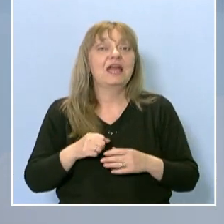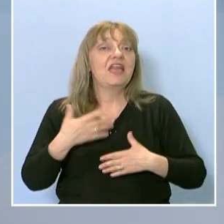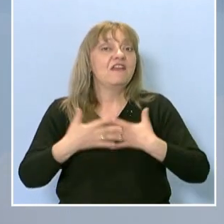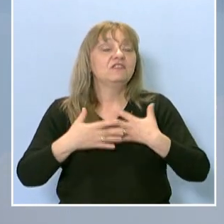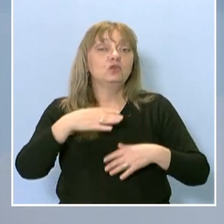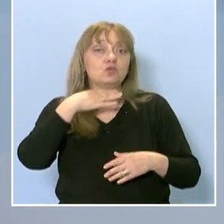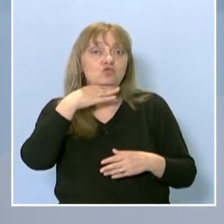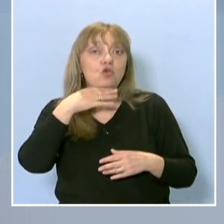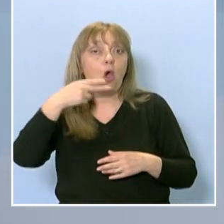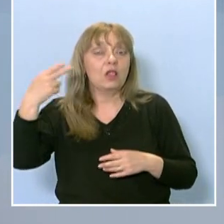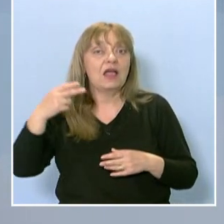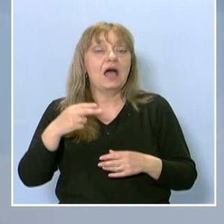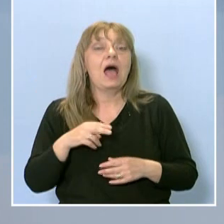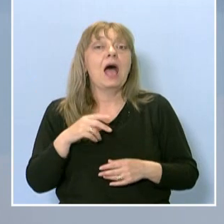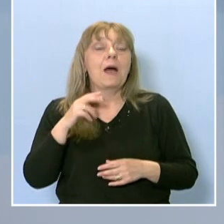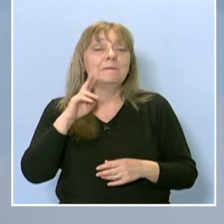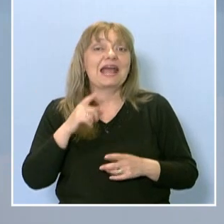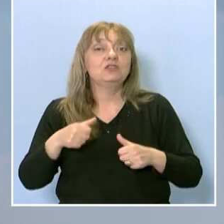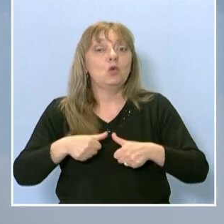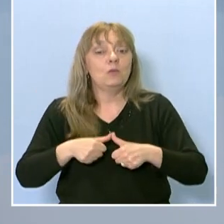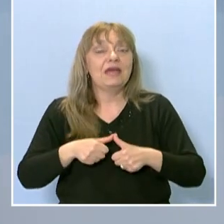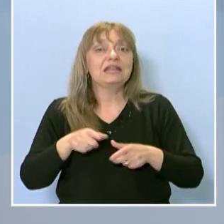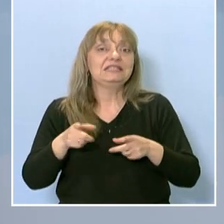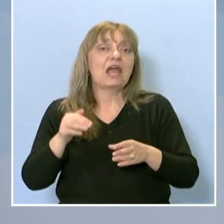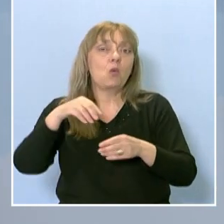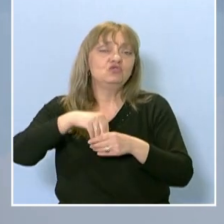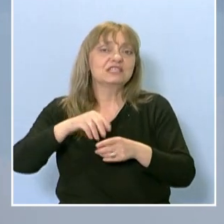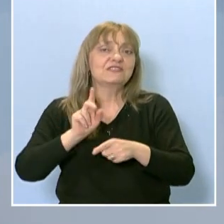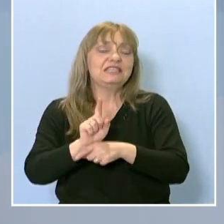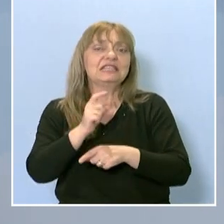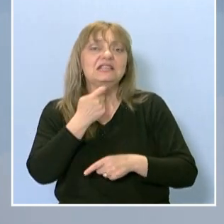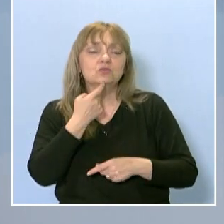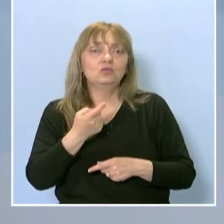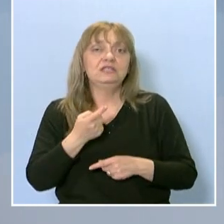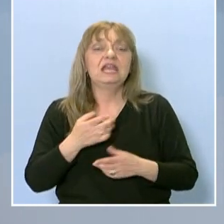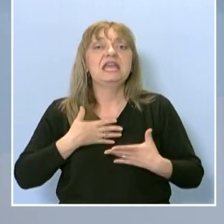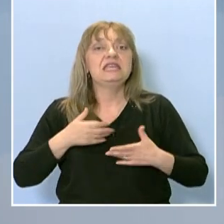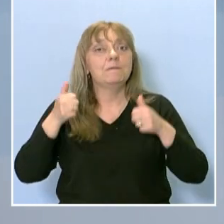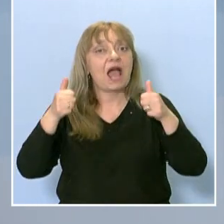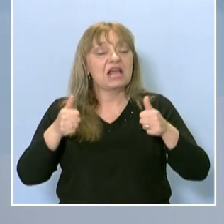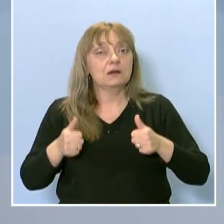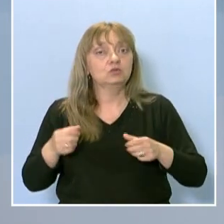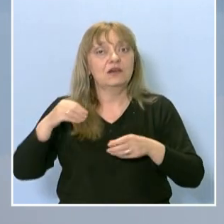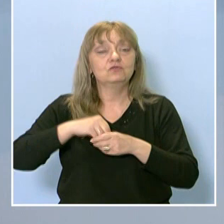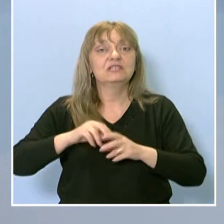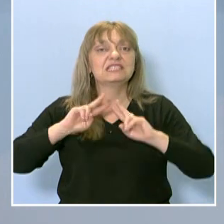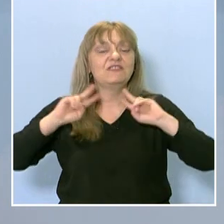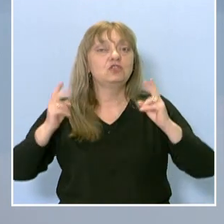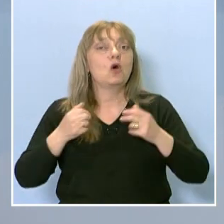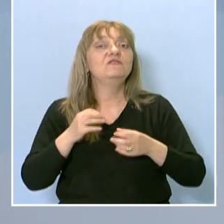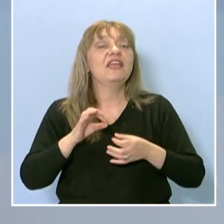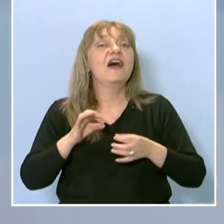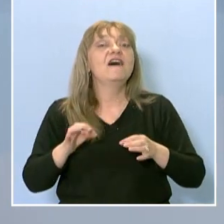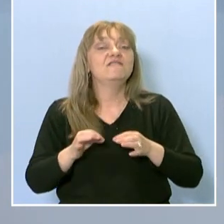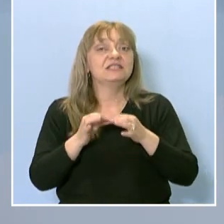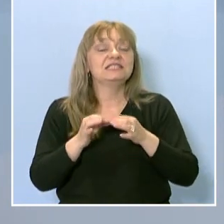киношкола Братя Люмьер се занимава от 11 годишна. Вече има грамота от участието си в световния фестивал на